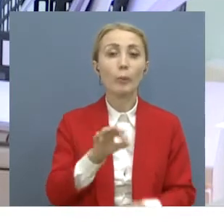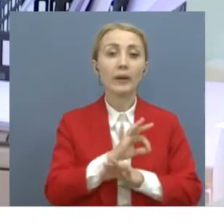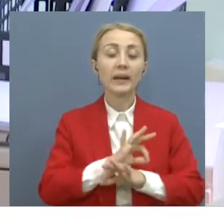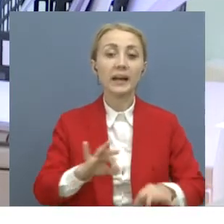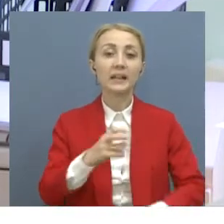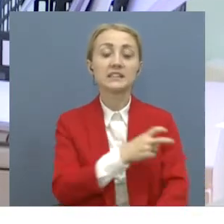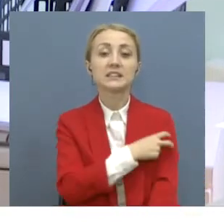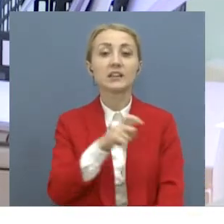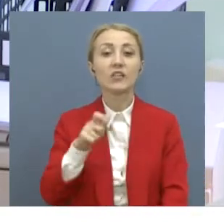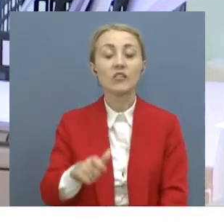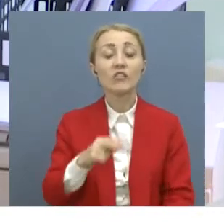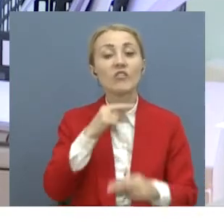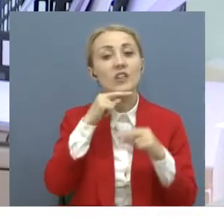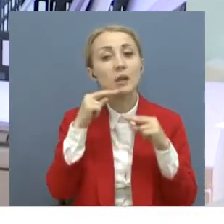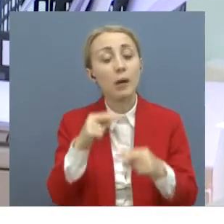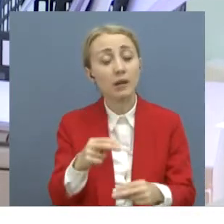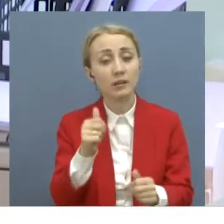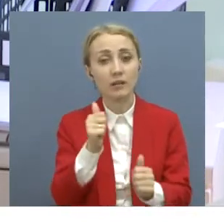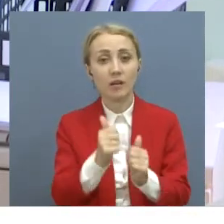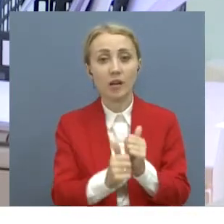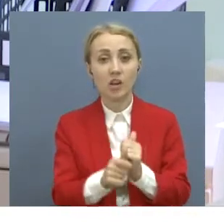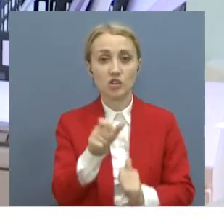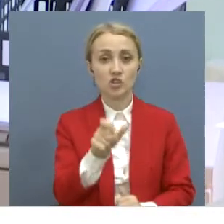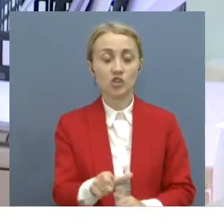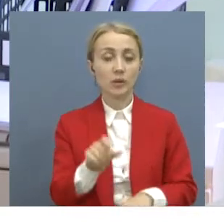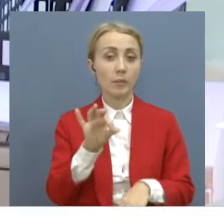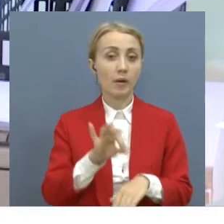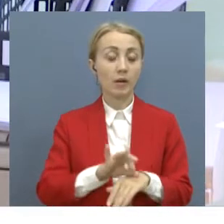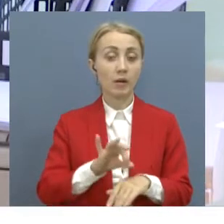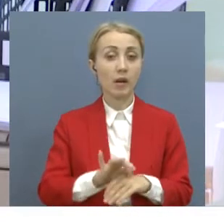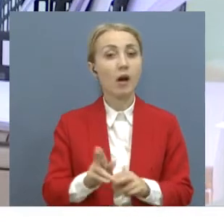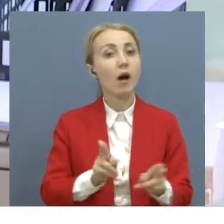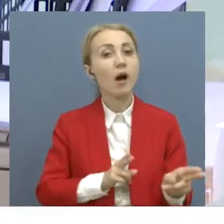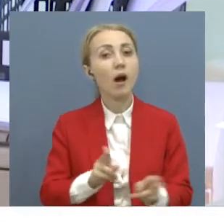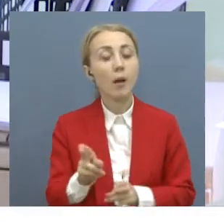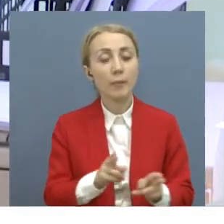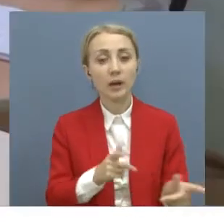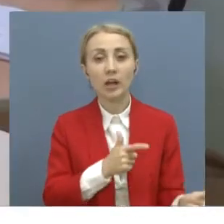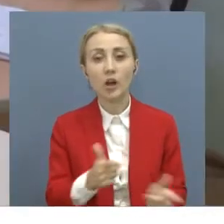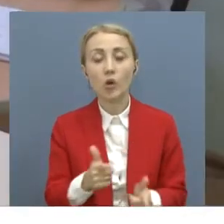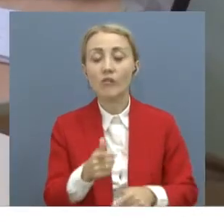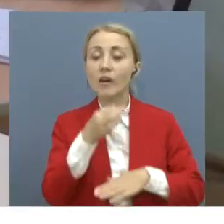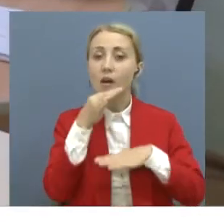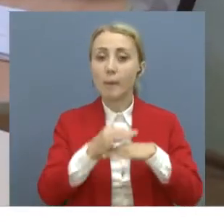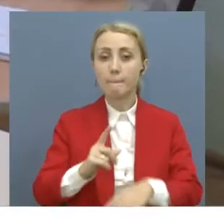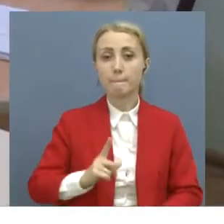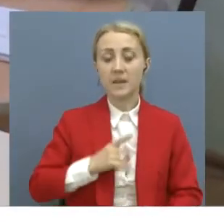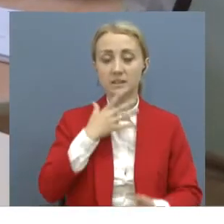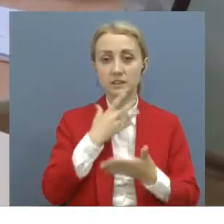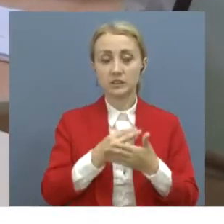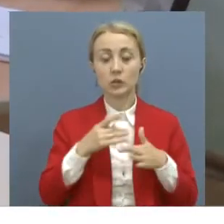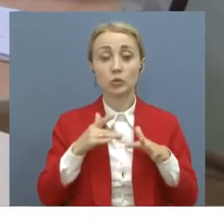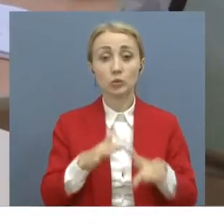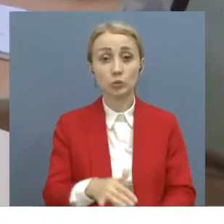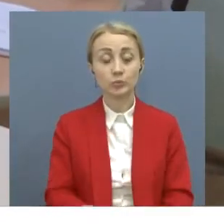аурулар барлығы сыйлайды, жанын беріп істейді, операцияларды сондай жақсы жасайды. Күрделі операция.